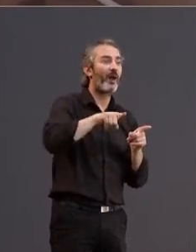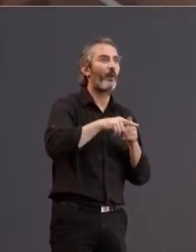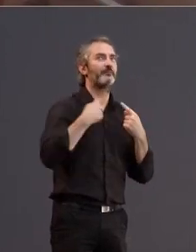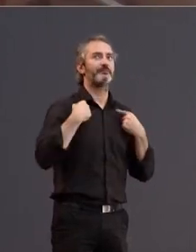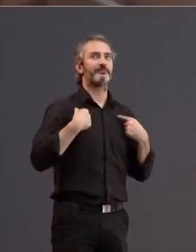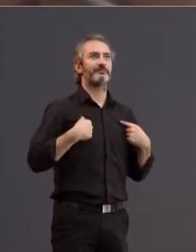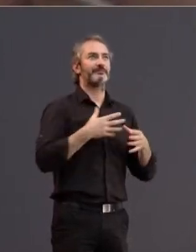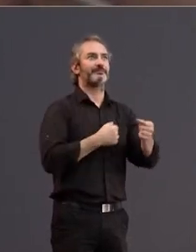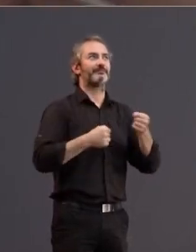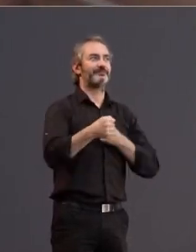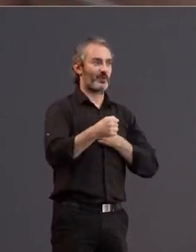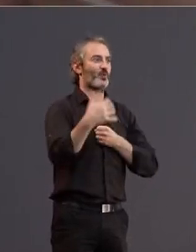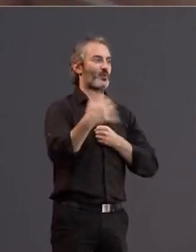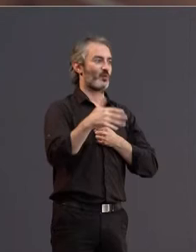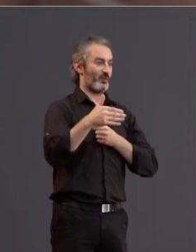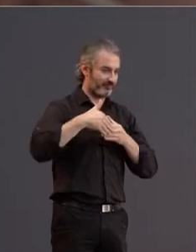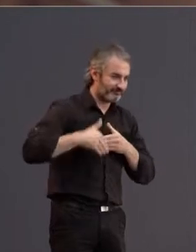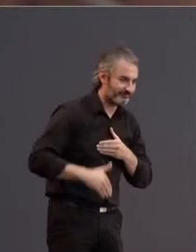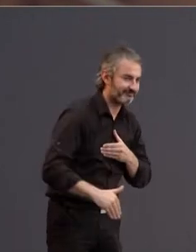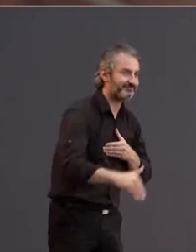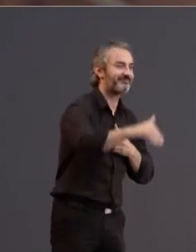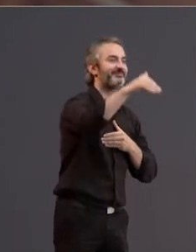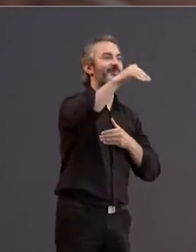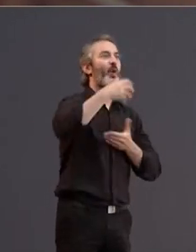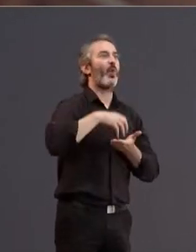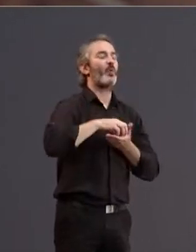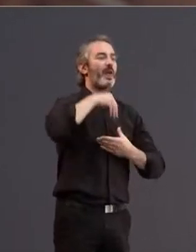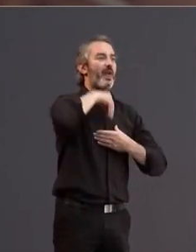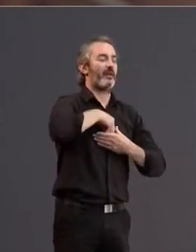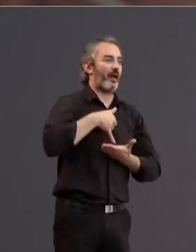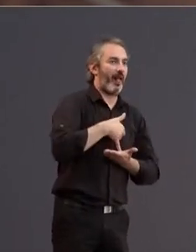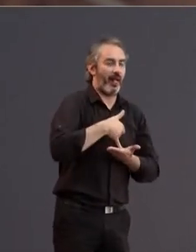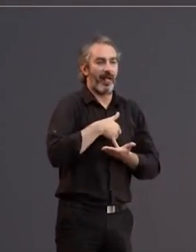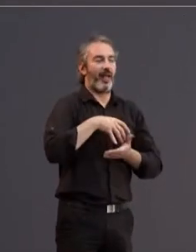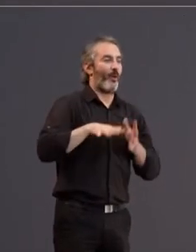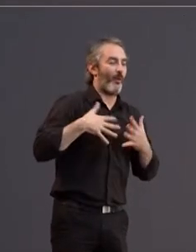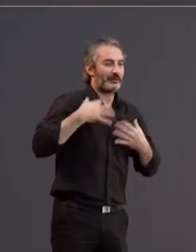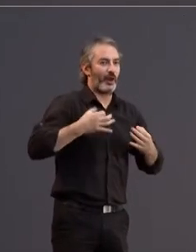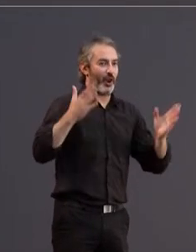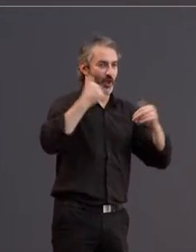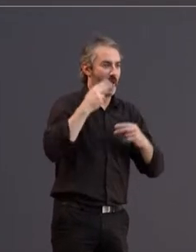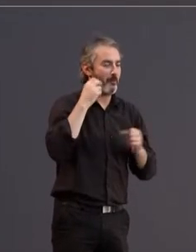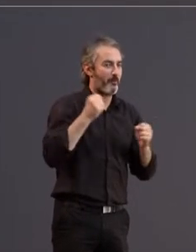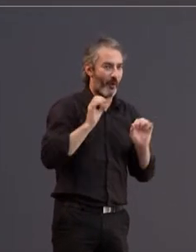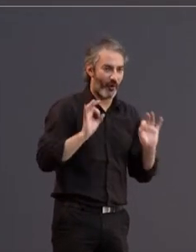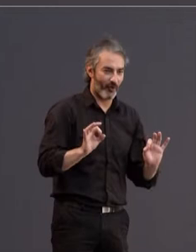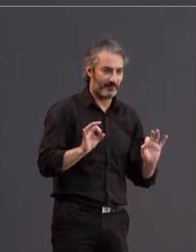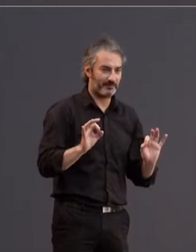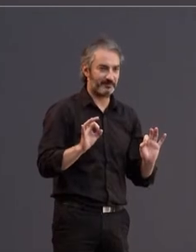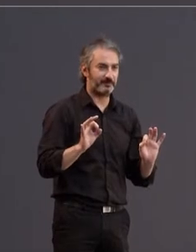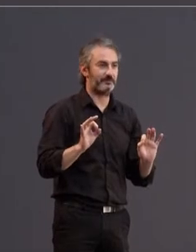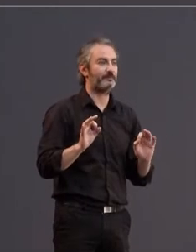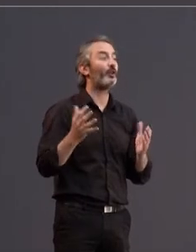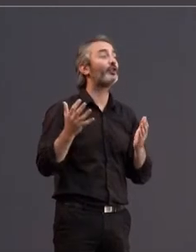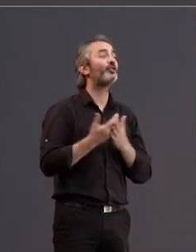avui i us entenc. Teniu davant vostre un camí ple de dubtes, d'incertesa, d'inseguretat i de pors. Que no tot és de